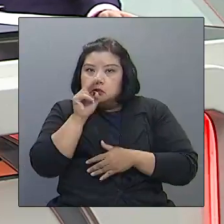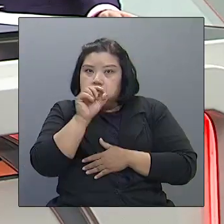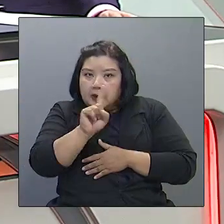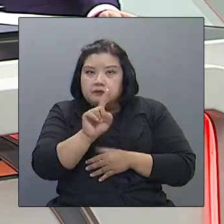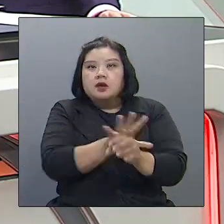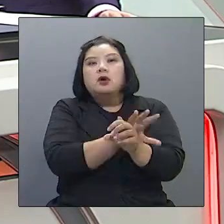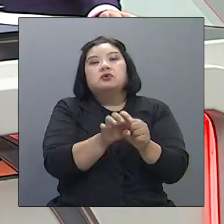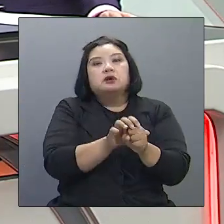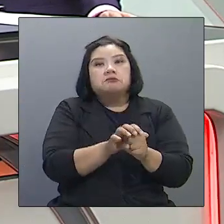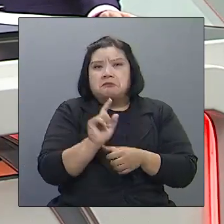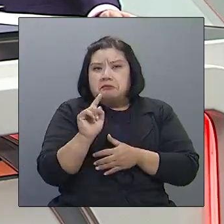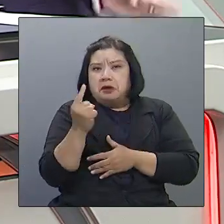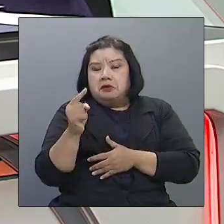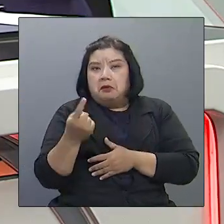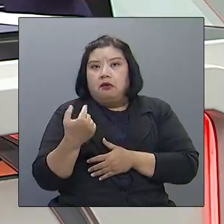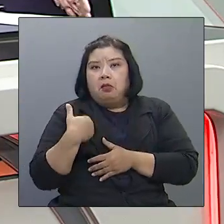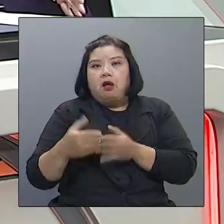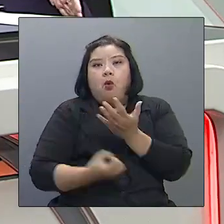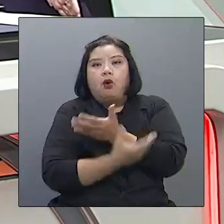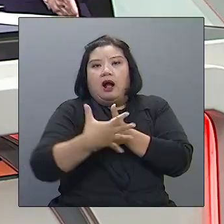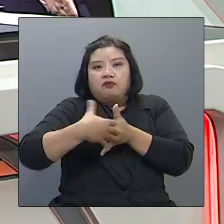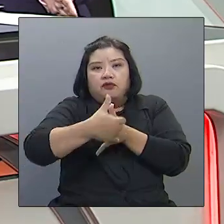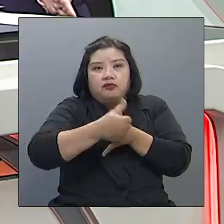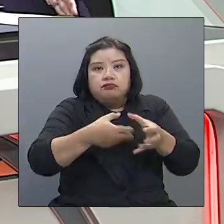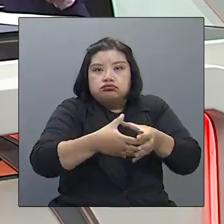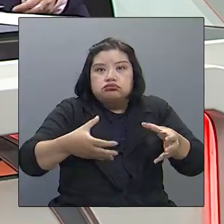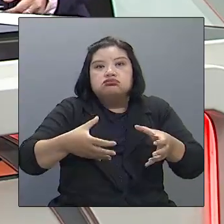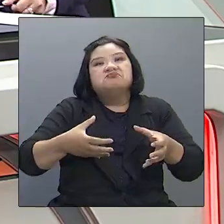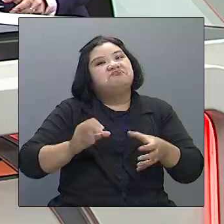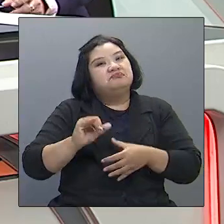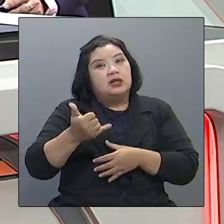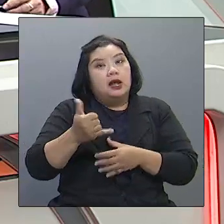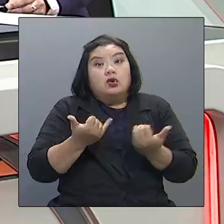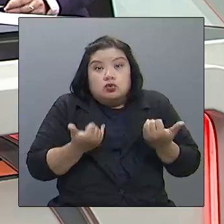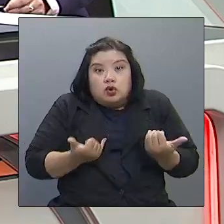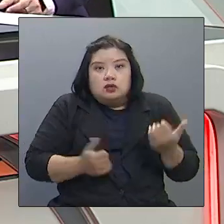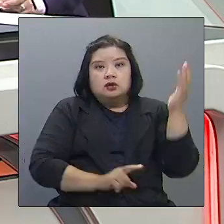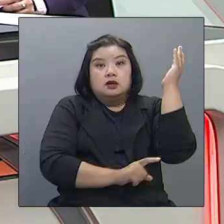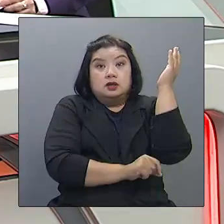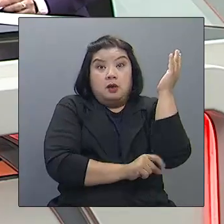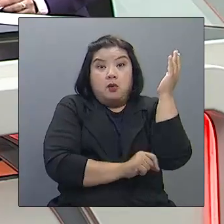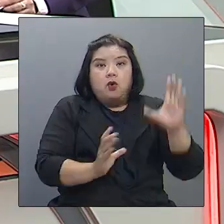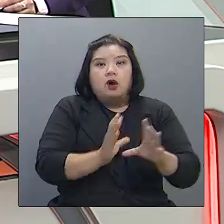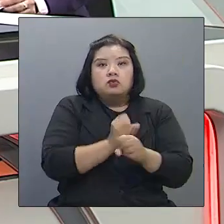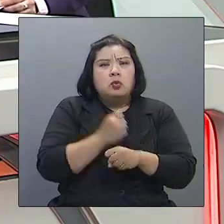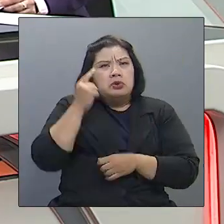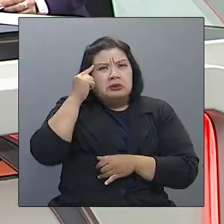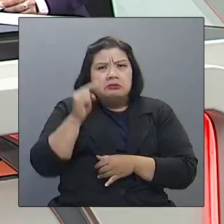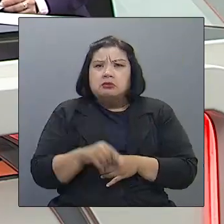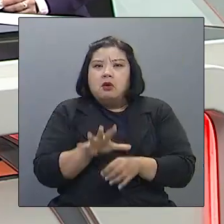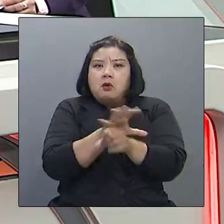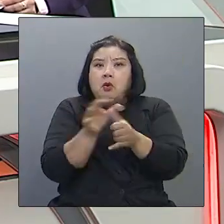ใหม่ๆนี้จะทำให้เกิดการระบาดมากขึ้นไหมสิงคโปร์เขาบอกมานะคะว่าเจอสายพันธุ์ใหม่เนี่ยมันไม่ควรต้องตื่นตระหนกแต่ว่า